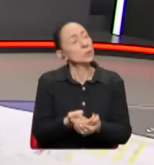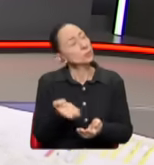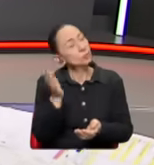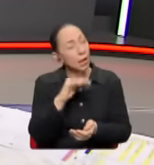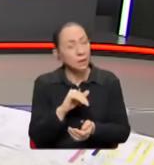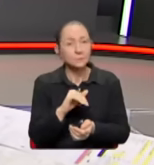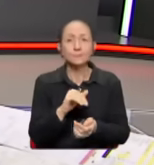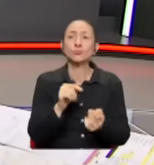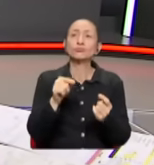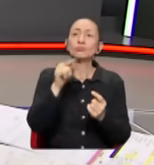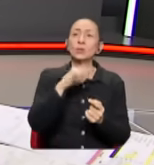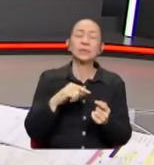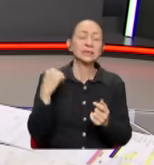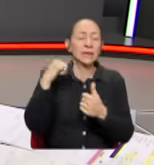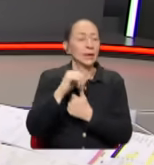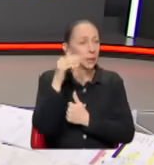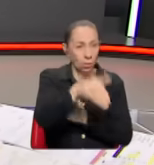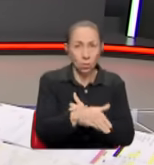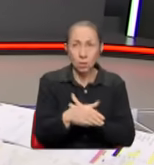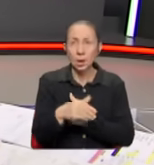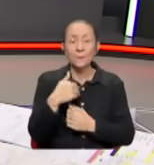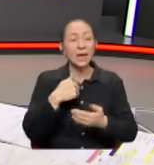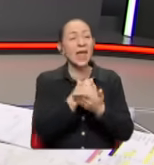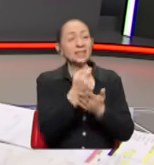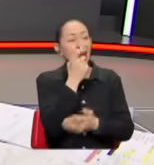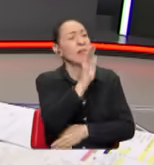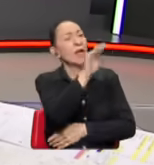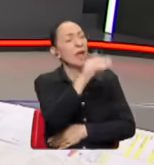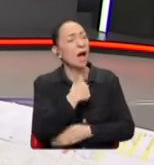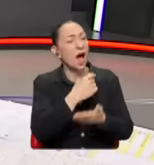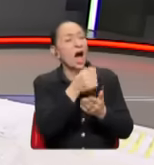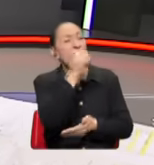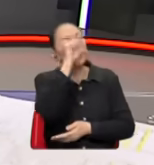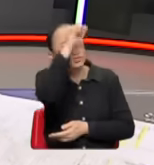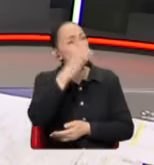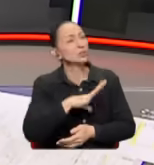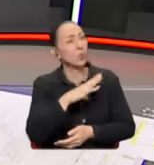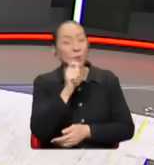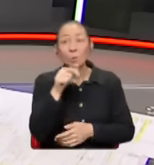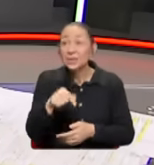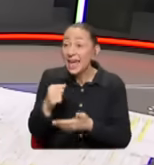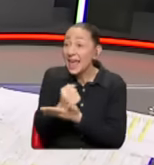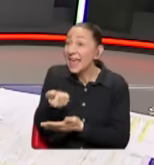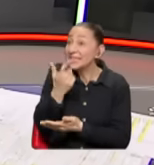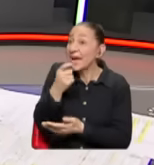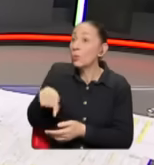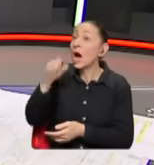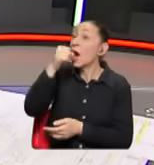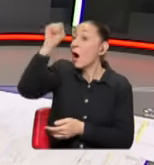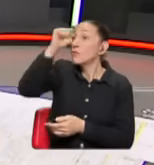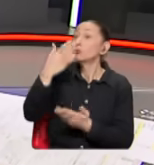Sonra dönüyor. Tekrar geliyor. Ben bir havuç istiyorum diyor. Eczacı diyor ki burası diyor eczane. Havuç yok